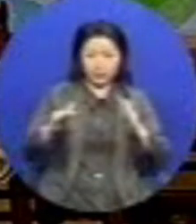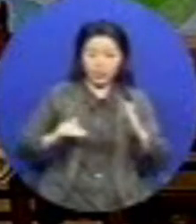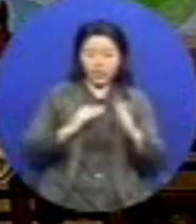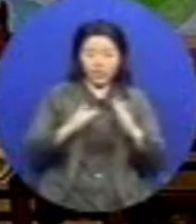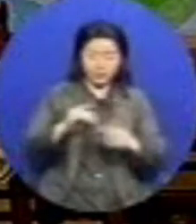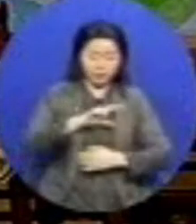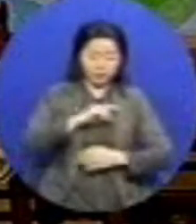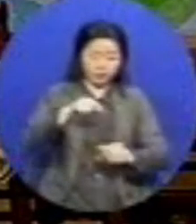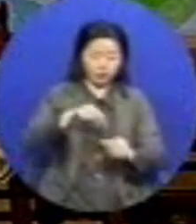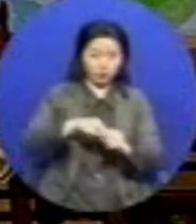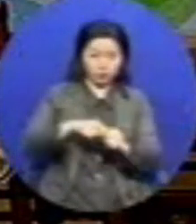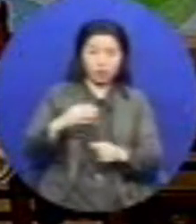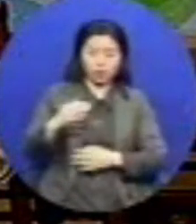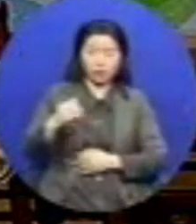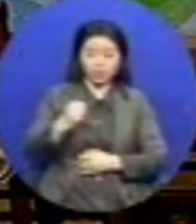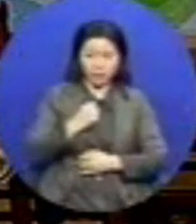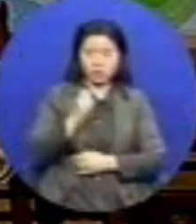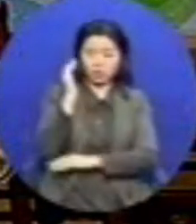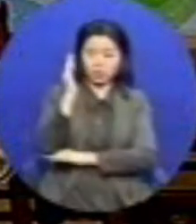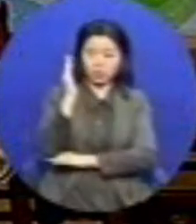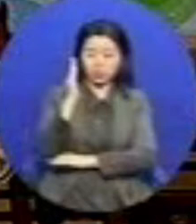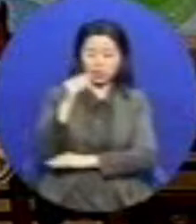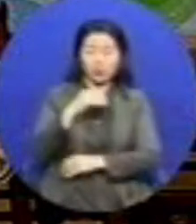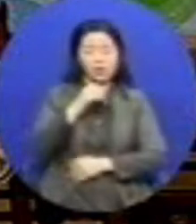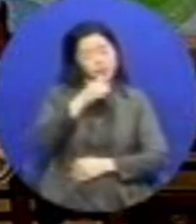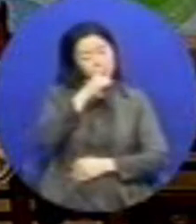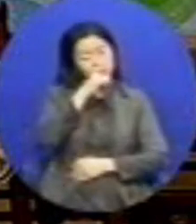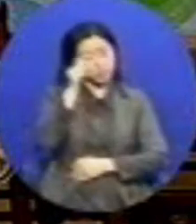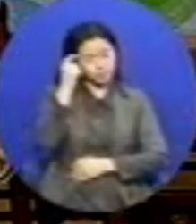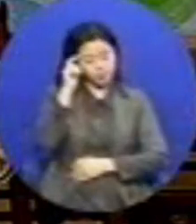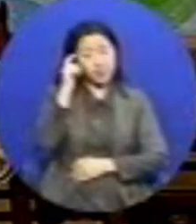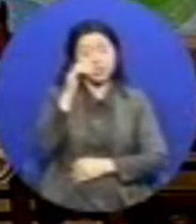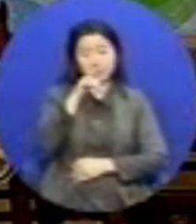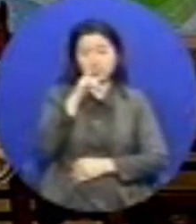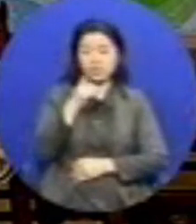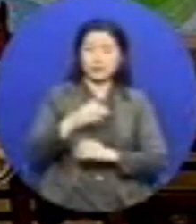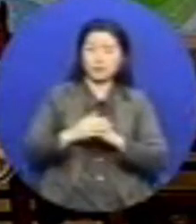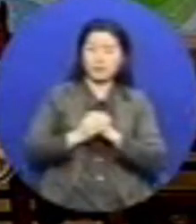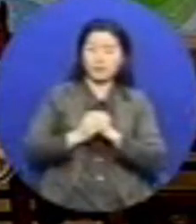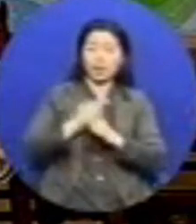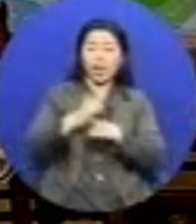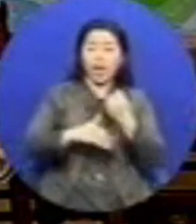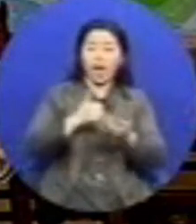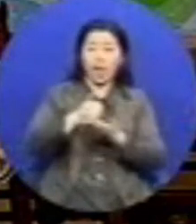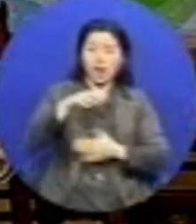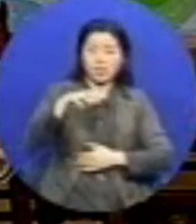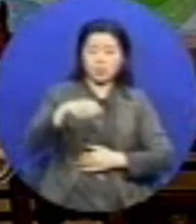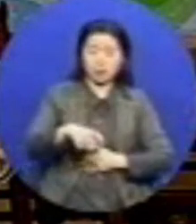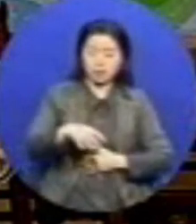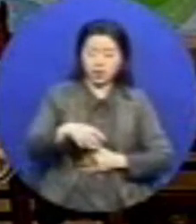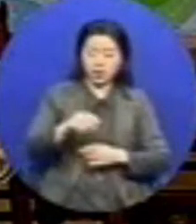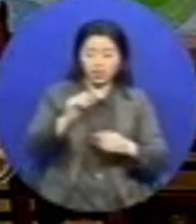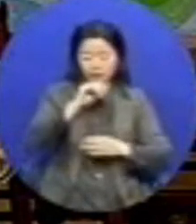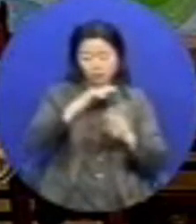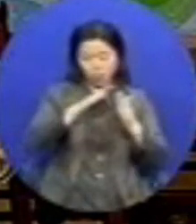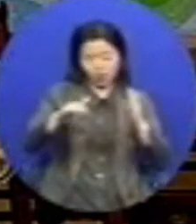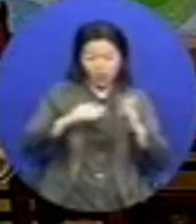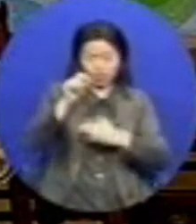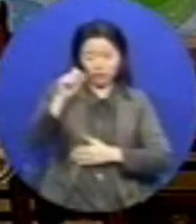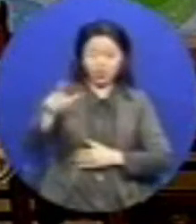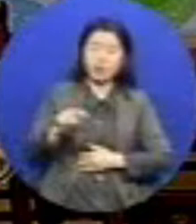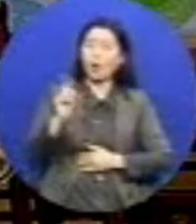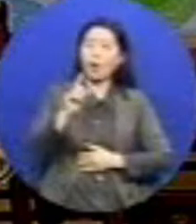했으면 했습니다 하나님 앞에 가정의 달에 어떤 말씀을 전하기를 원하십니까